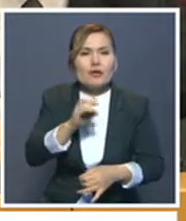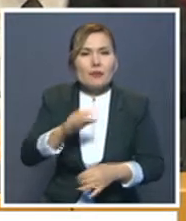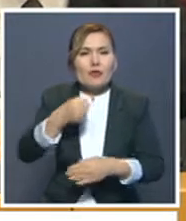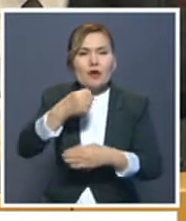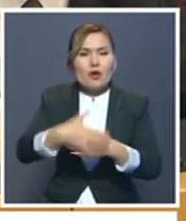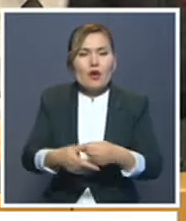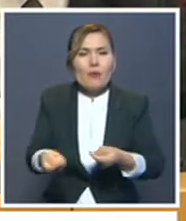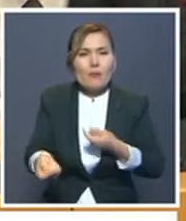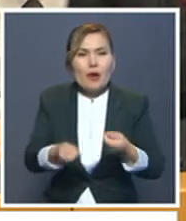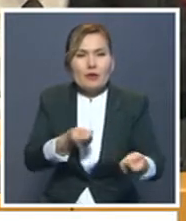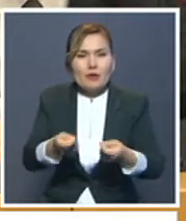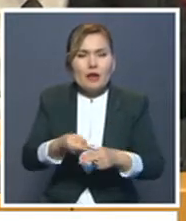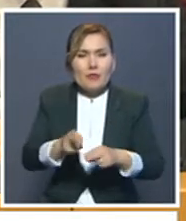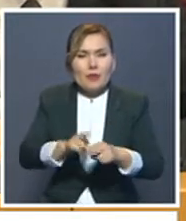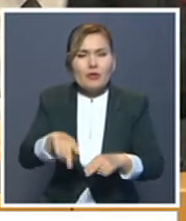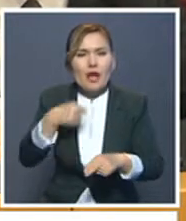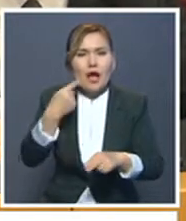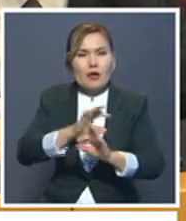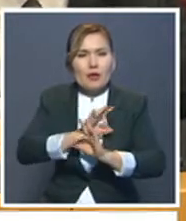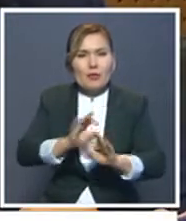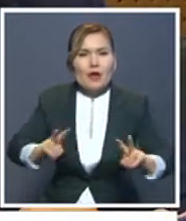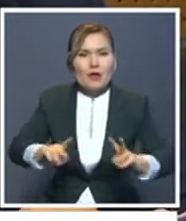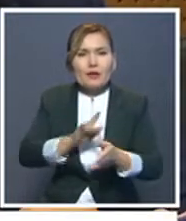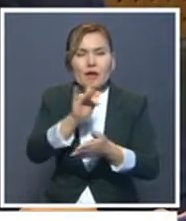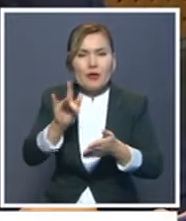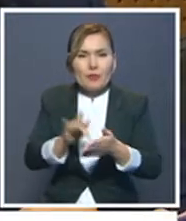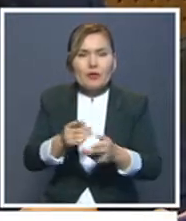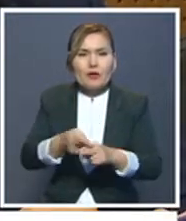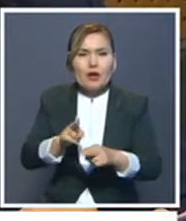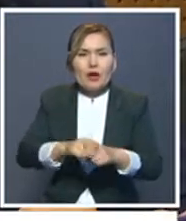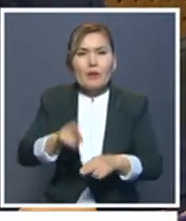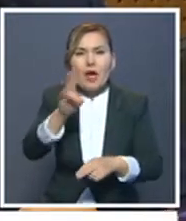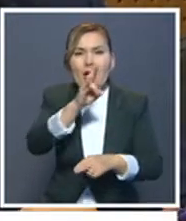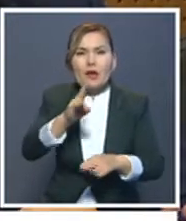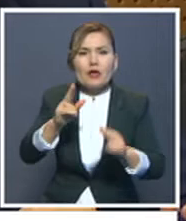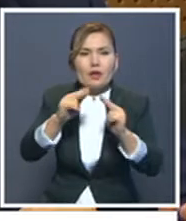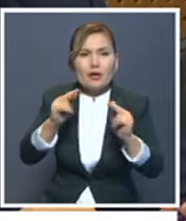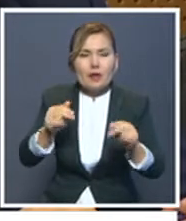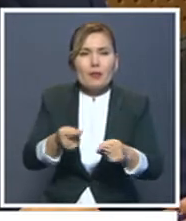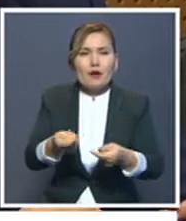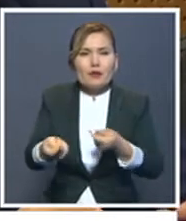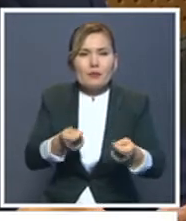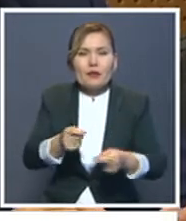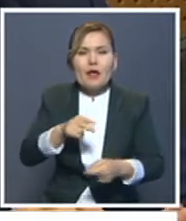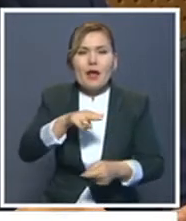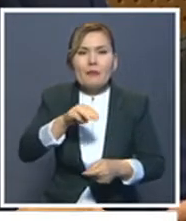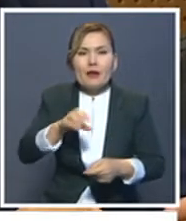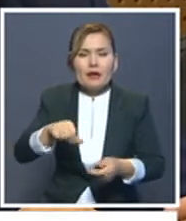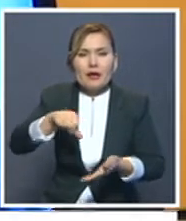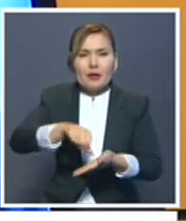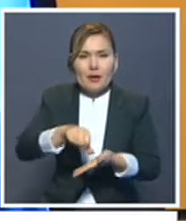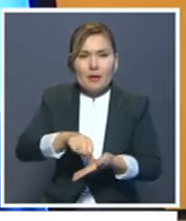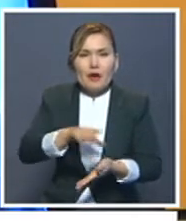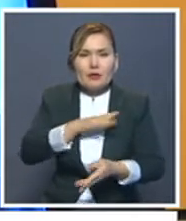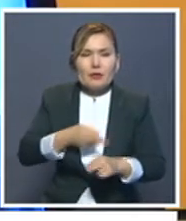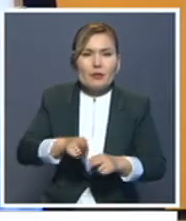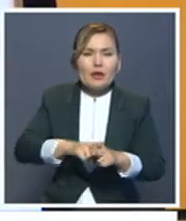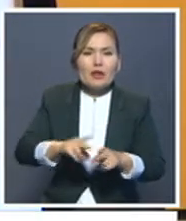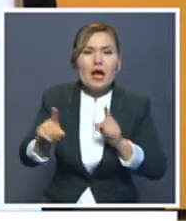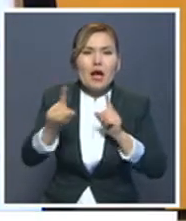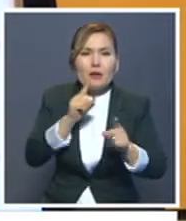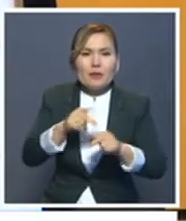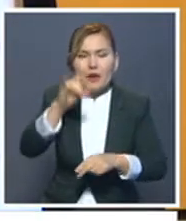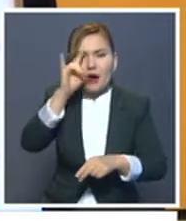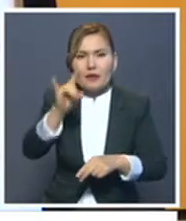басқарма төрағасы Алтай Абибулаев пен елордадағы католик шіркеуінің архиепископы Томаш Петта арнайы қатысты.